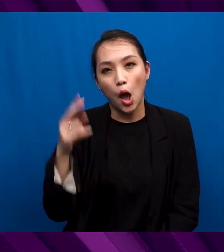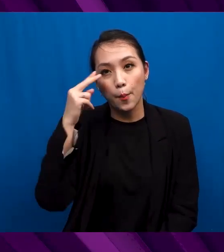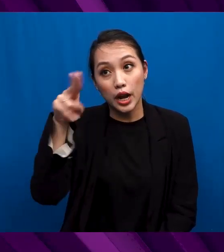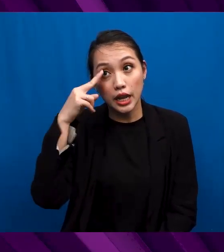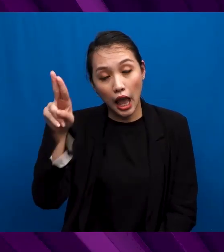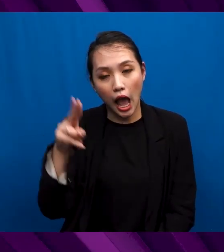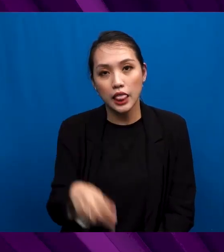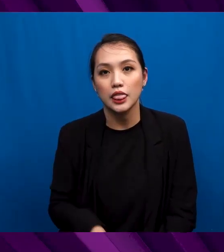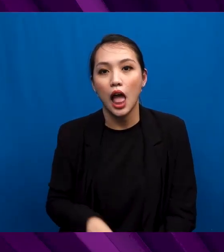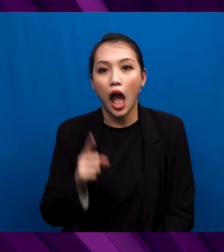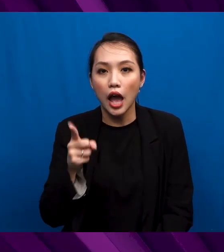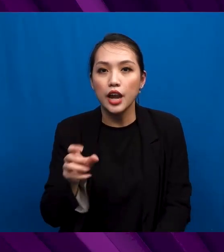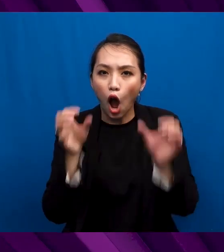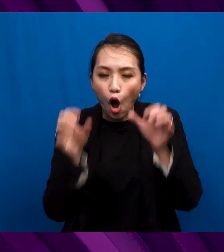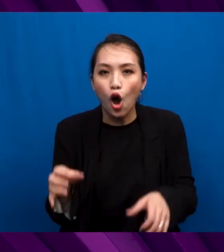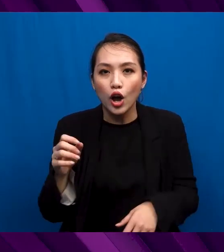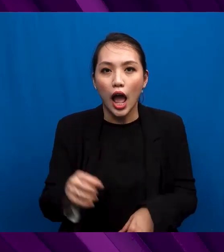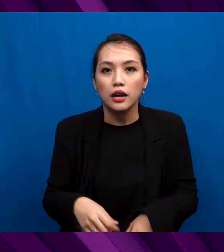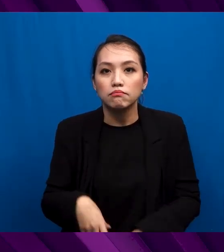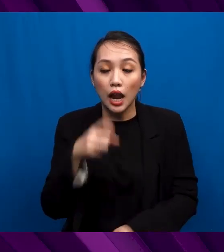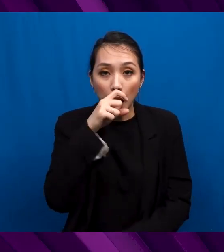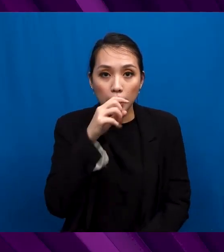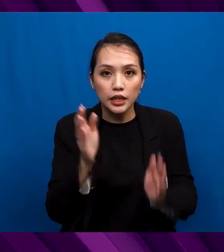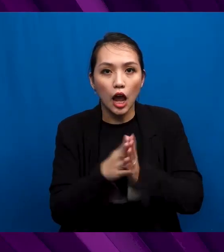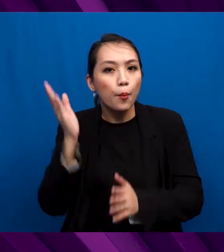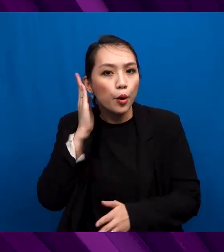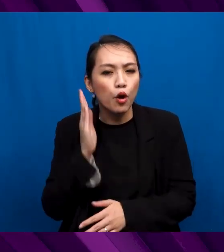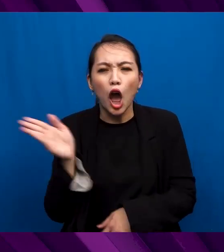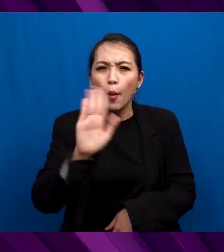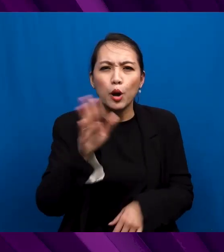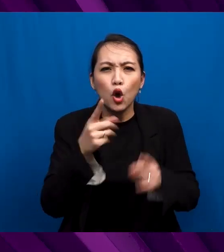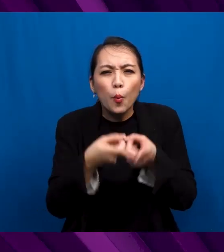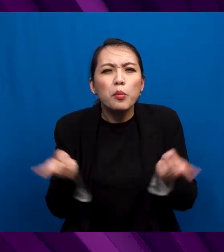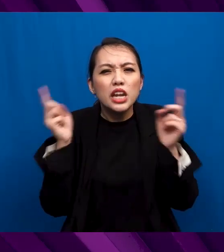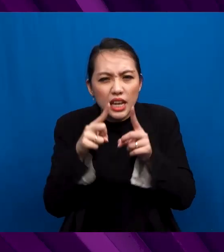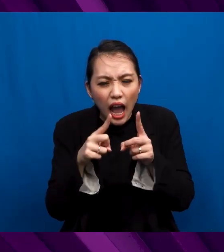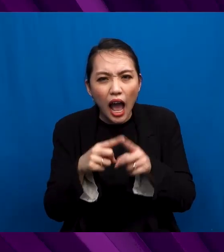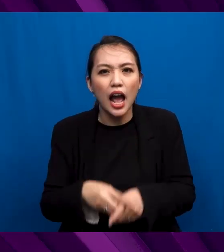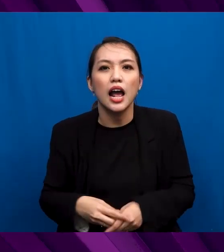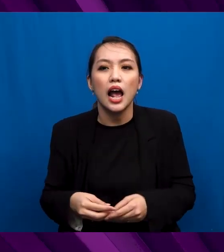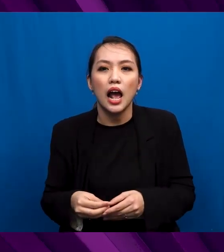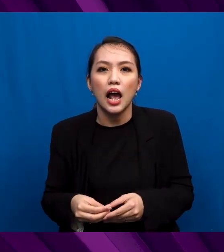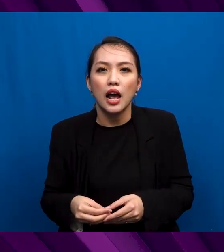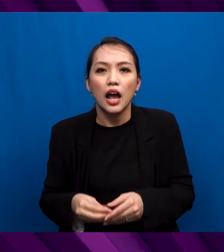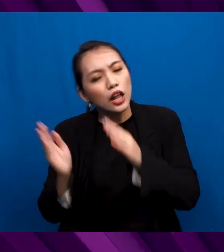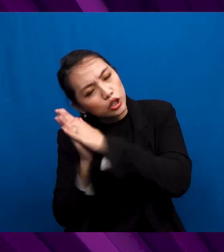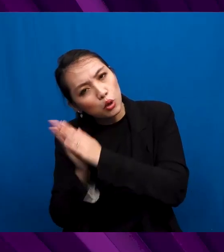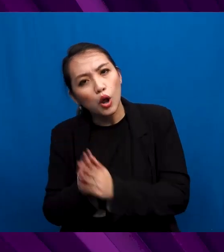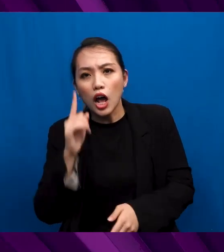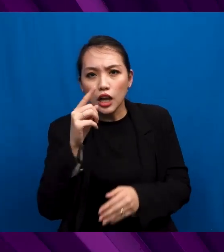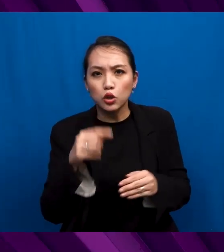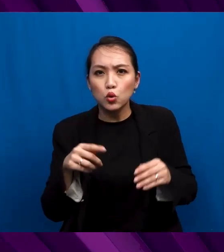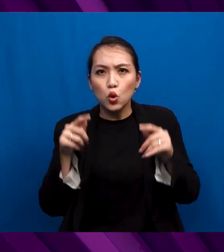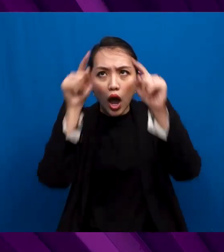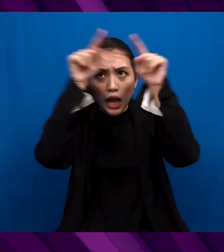jenis yang jadi pacarnya. Dan persis ada juga di dalam kos-kosan Anda. Membela Allah itu, Anda tidak